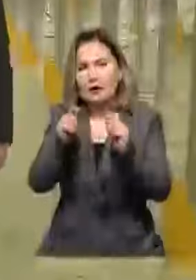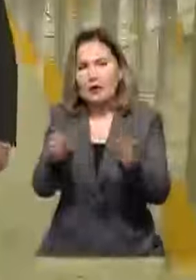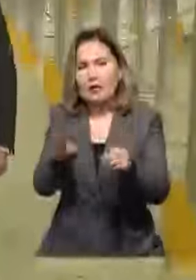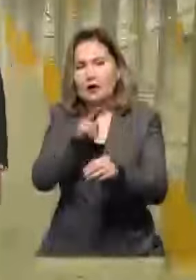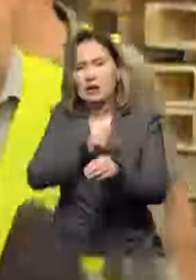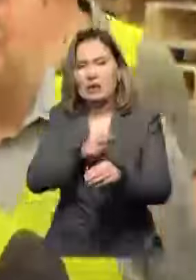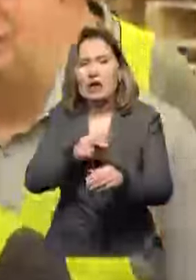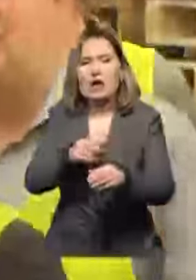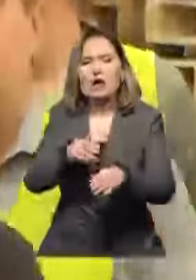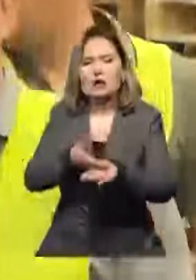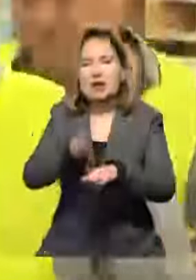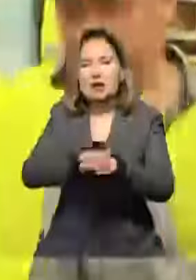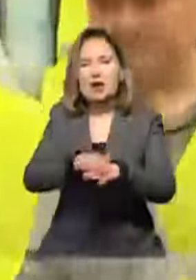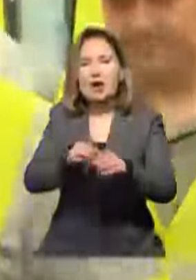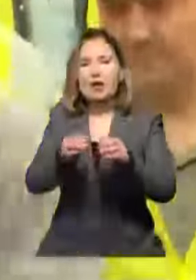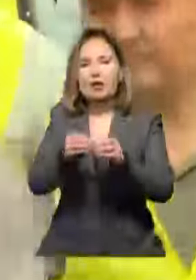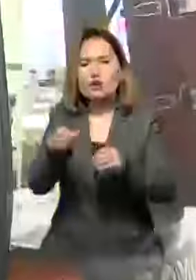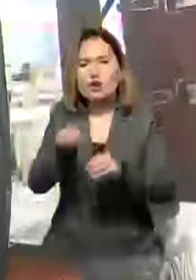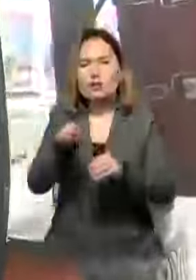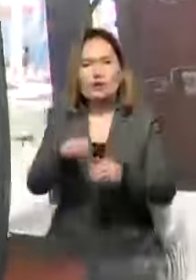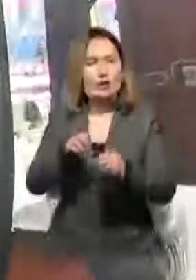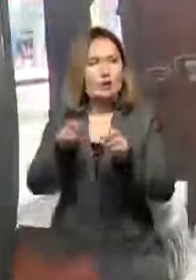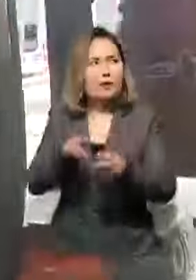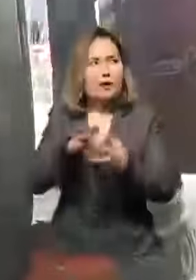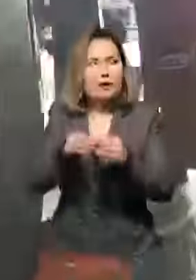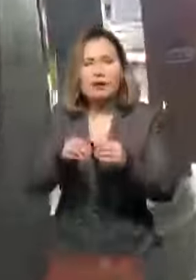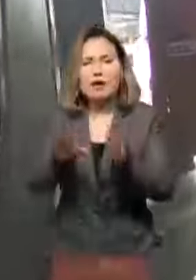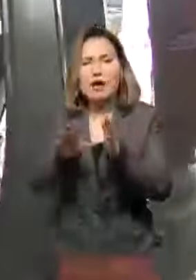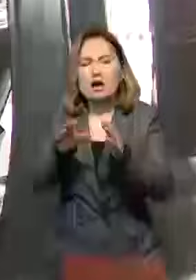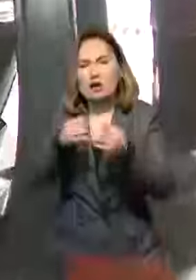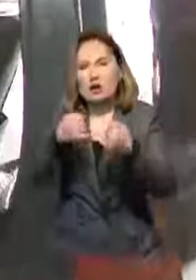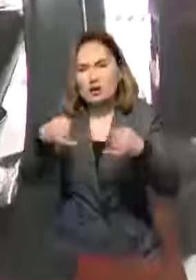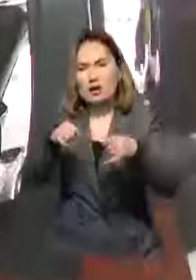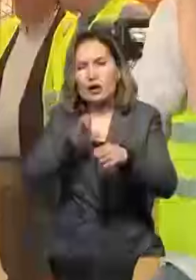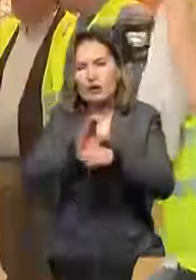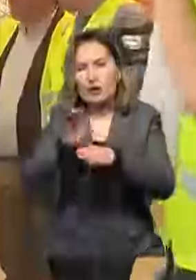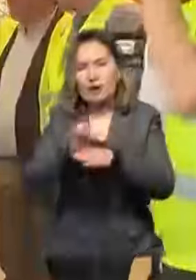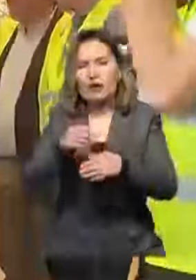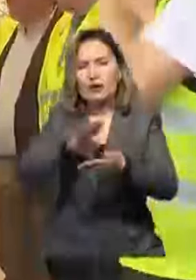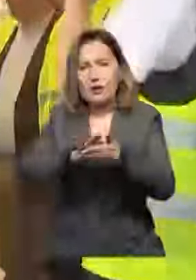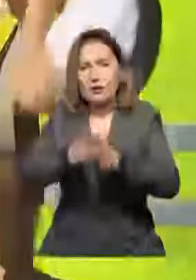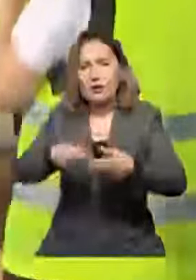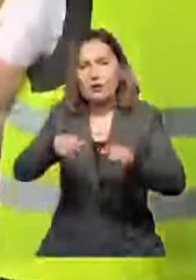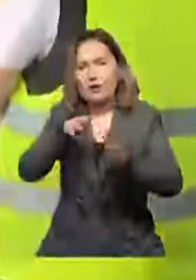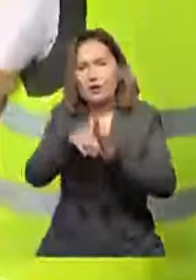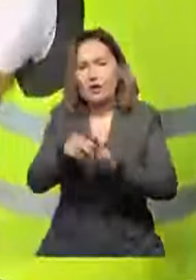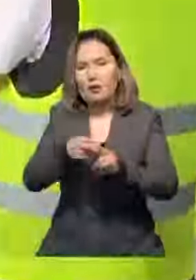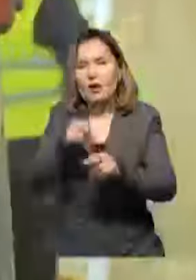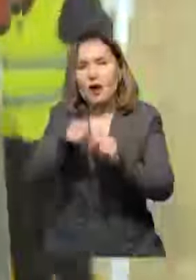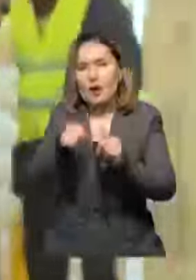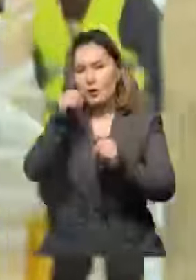серіктестігі салмағы 17,5 тонна болатын 20 палетті жіп өндіруші компанияға жеткізу туралы келісімге қол қойды. Бұл серіктестік